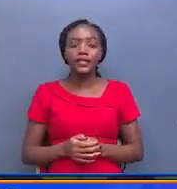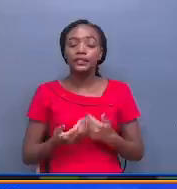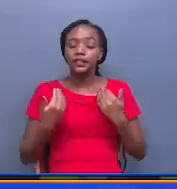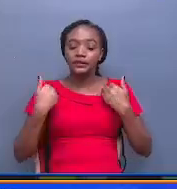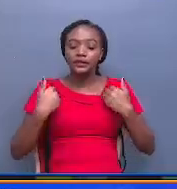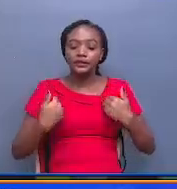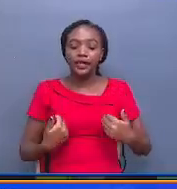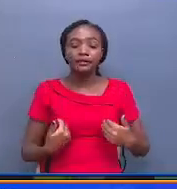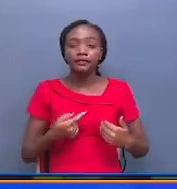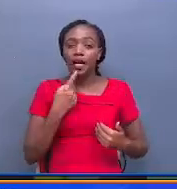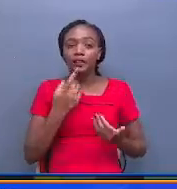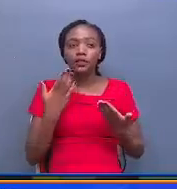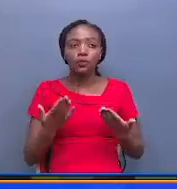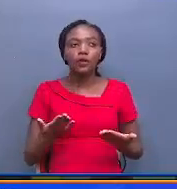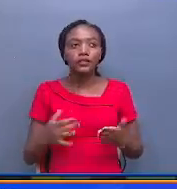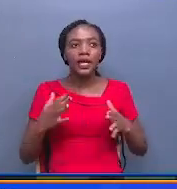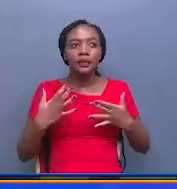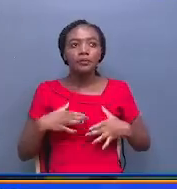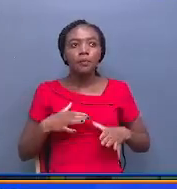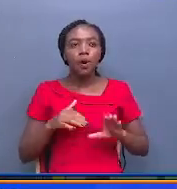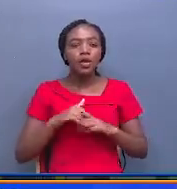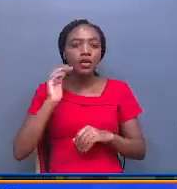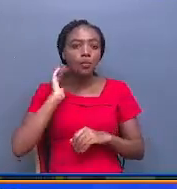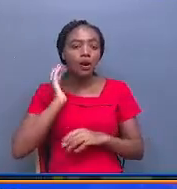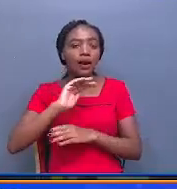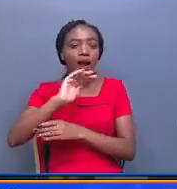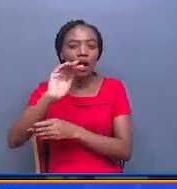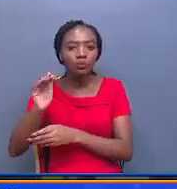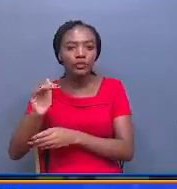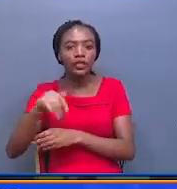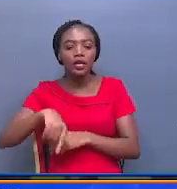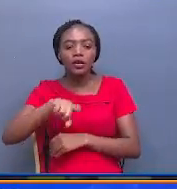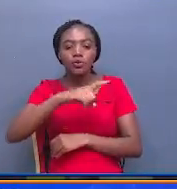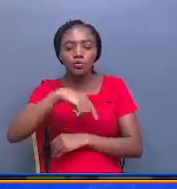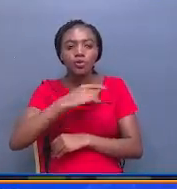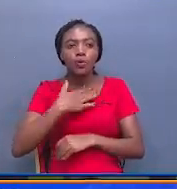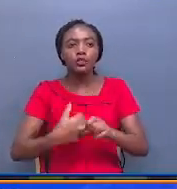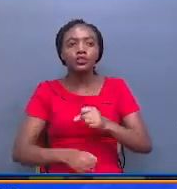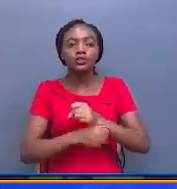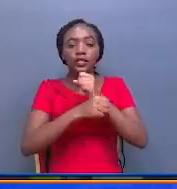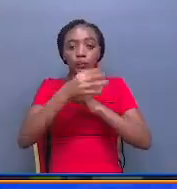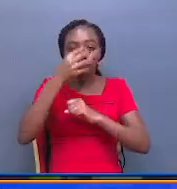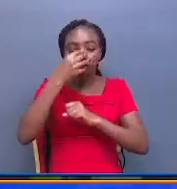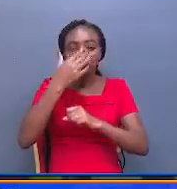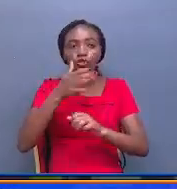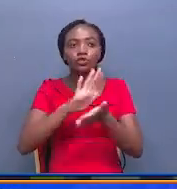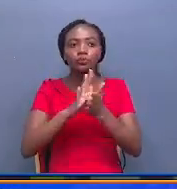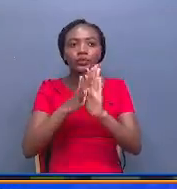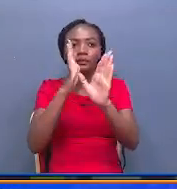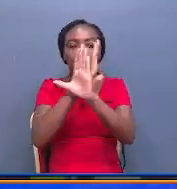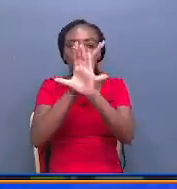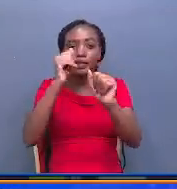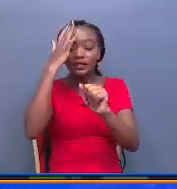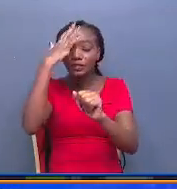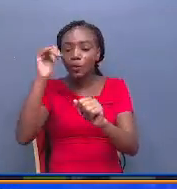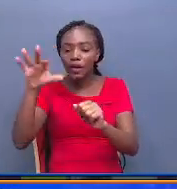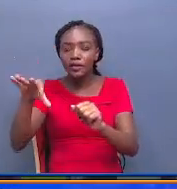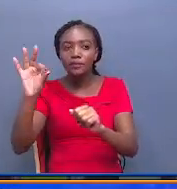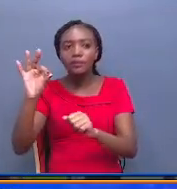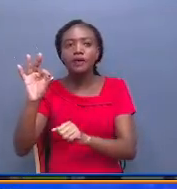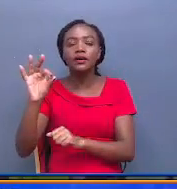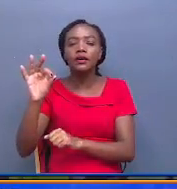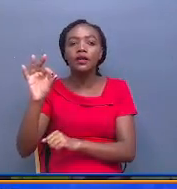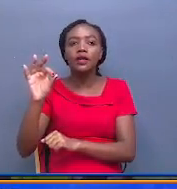Mimi tumesema watu wa Murang'a ya kwamba sisi tumeunga William Ruto venye amemchagua